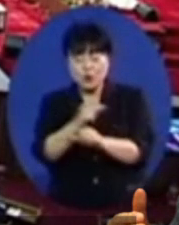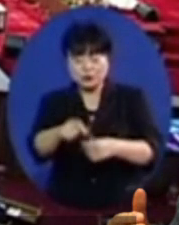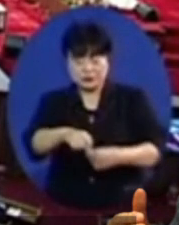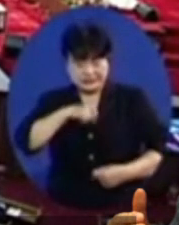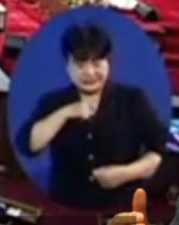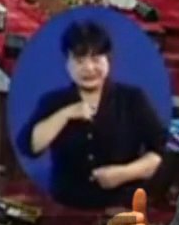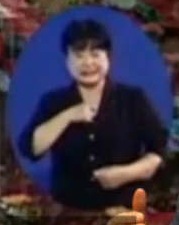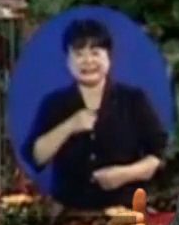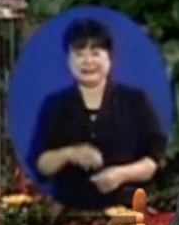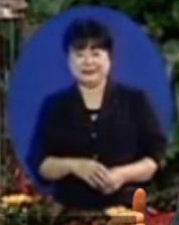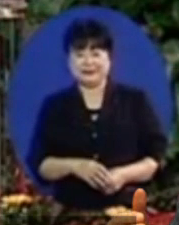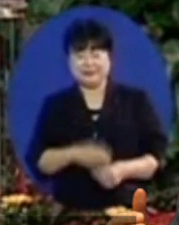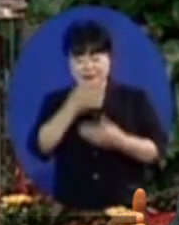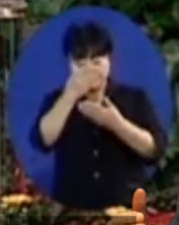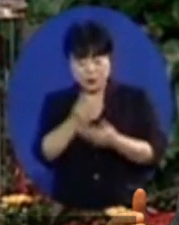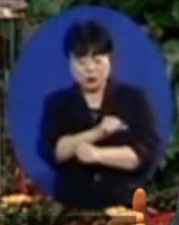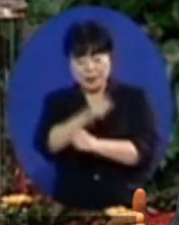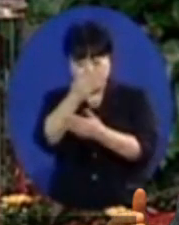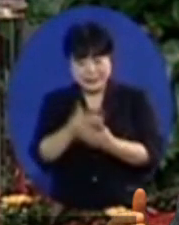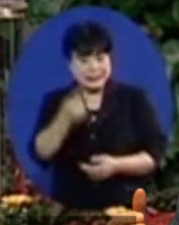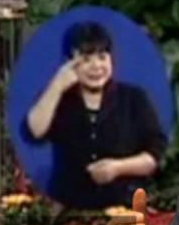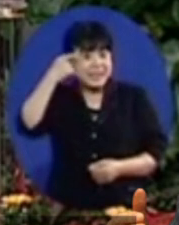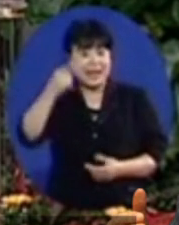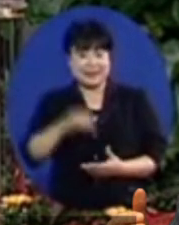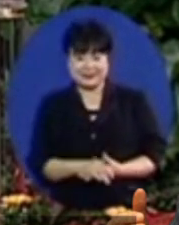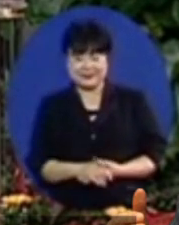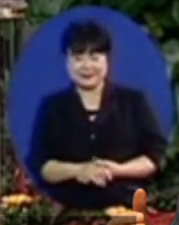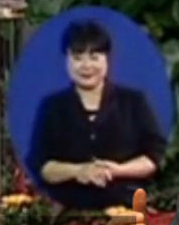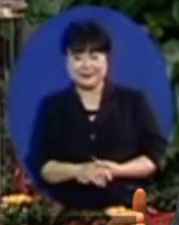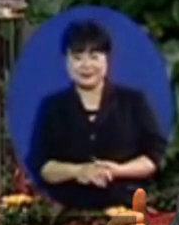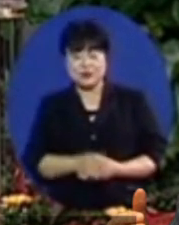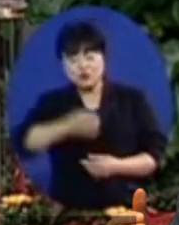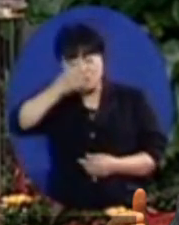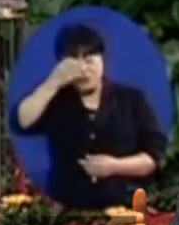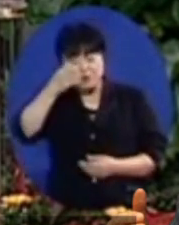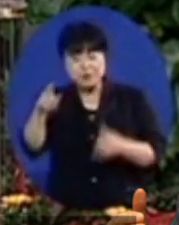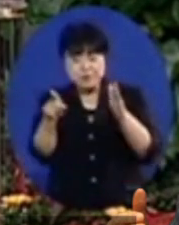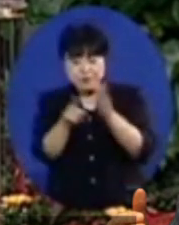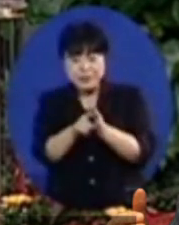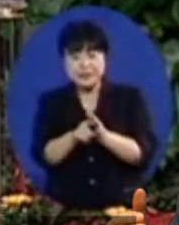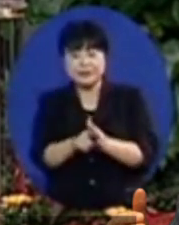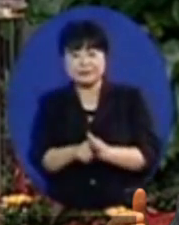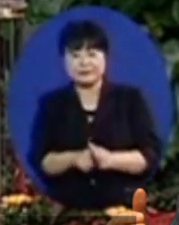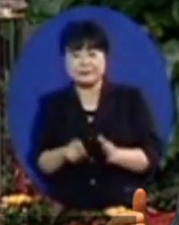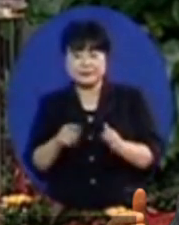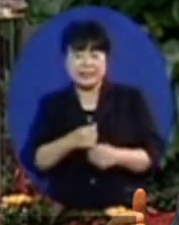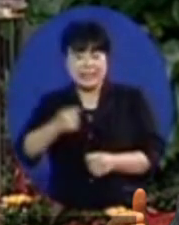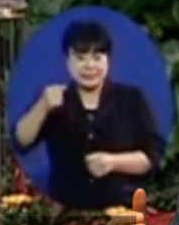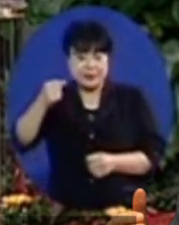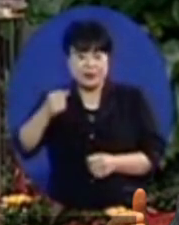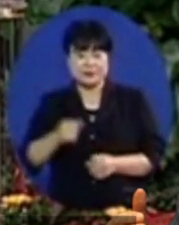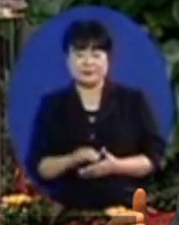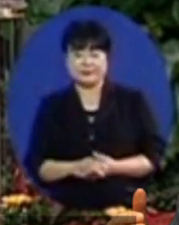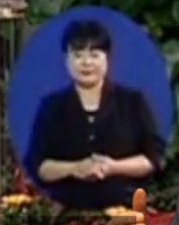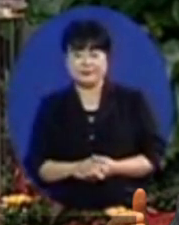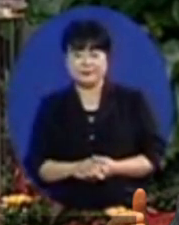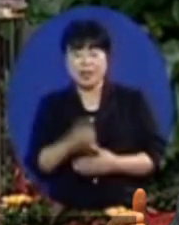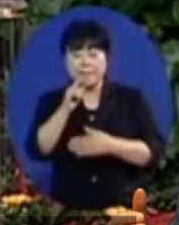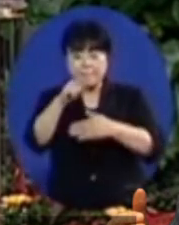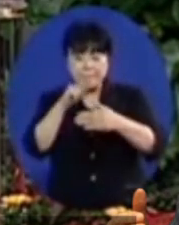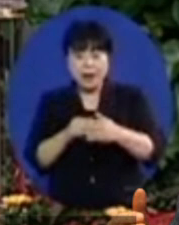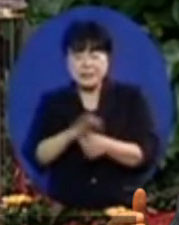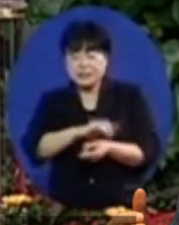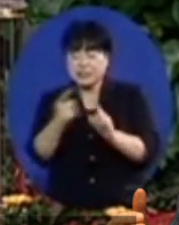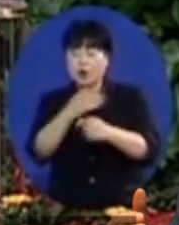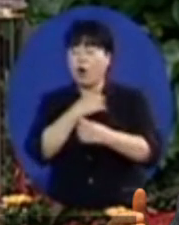의와 거룩함을 받았다는 생각, 꿈, 믿음, 신념을 갖고 마음의